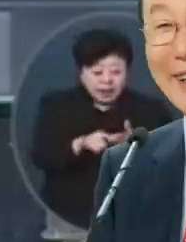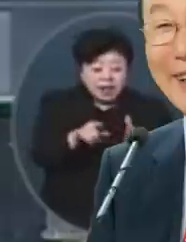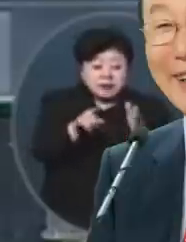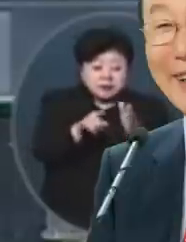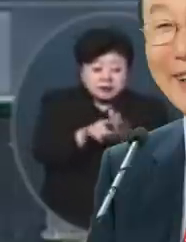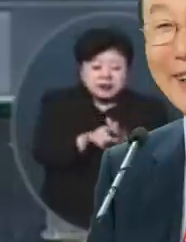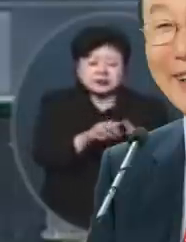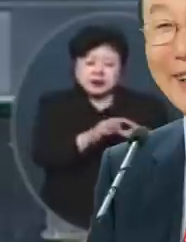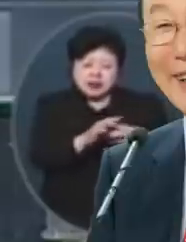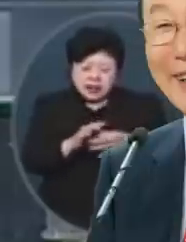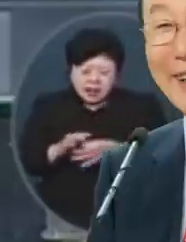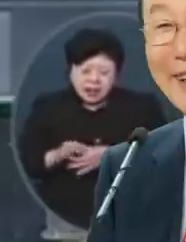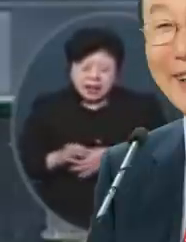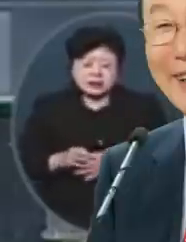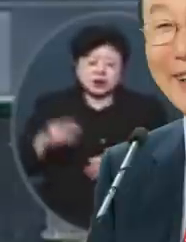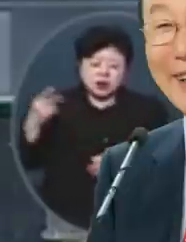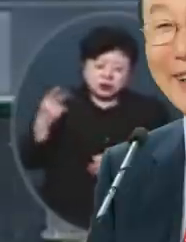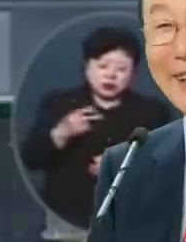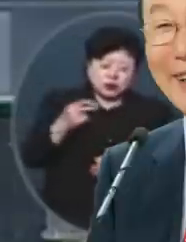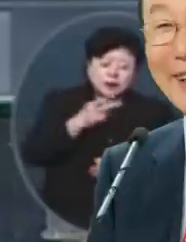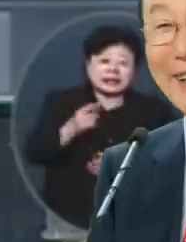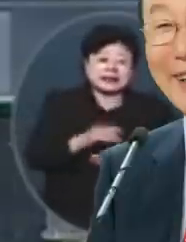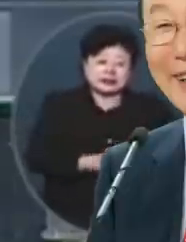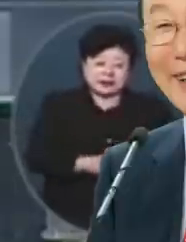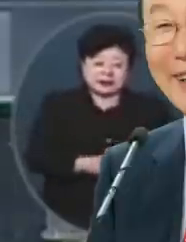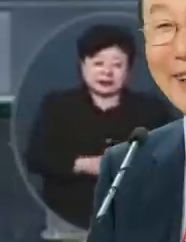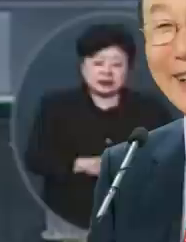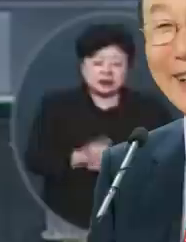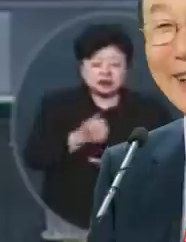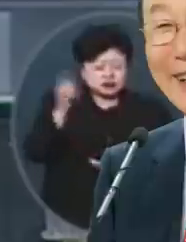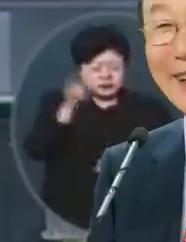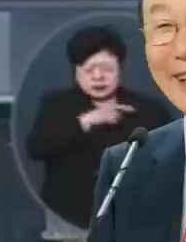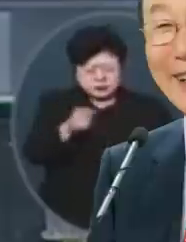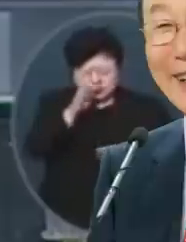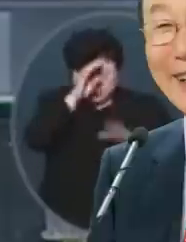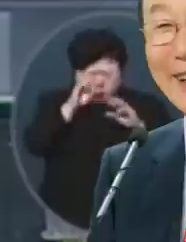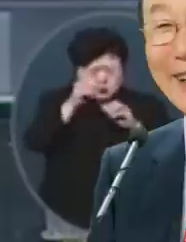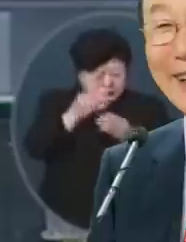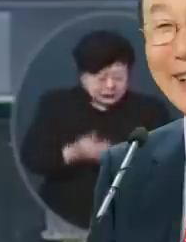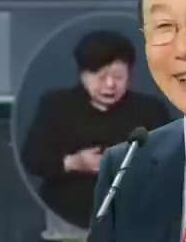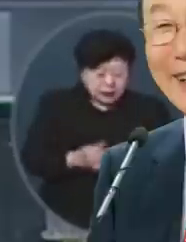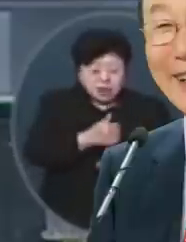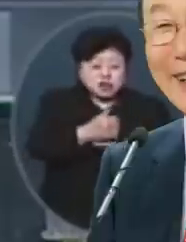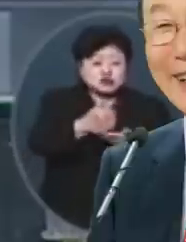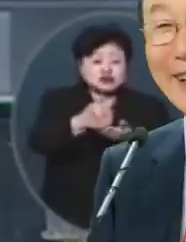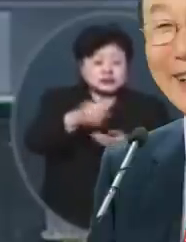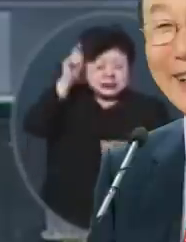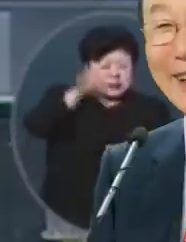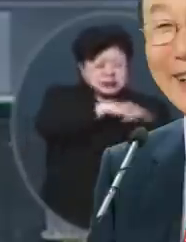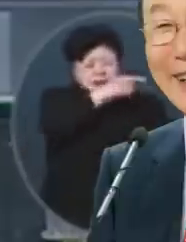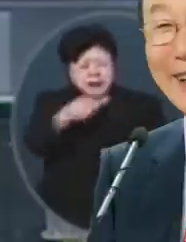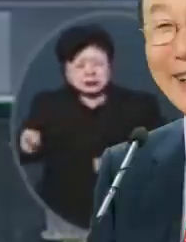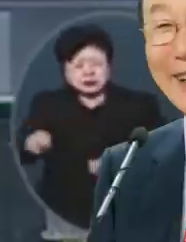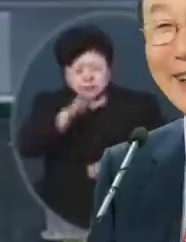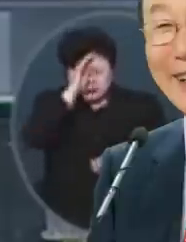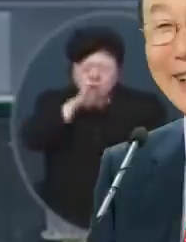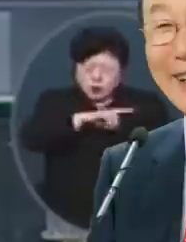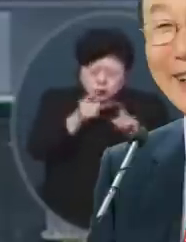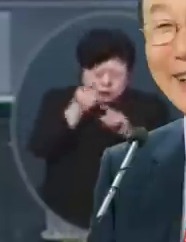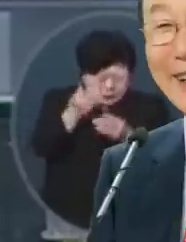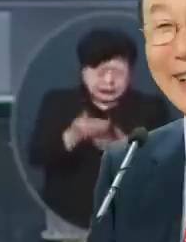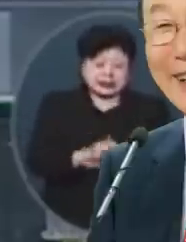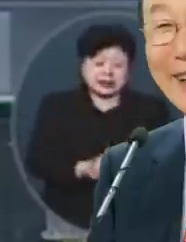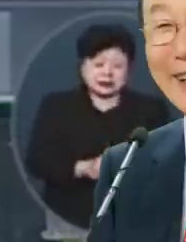믿음을 계속해서 반복 말을 해야 되겠습니다. 제가 채찍에 맞음으로 너가 나음을 입었다. 제가 채찍에 맞음으로 너는 나음을